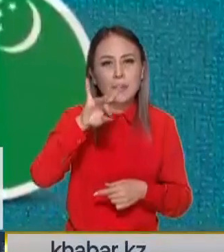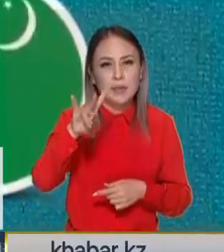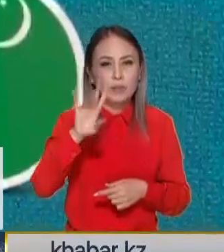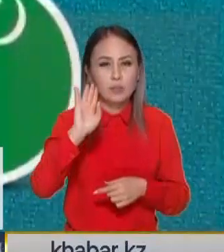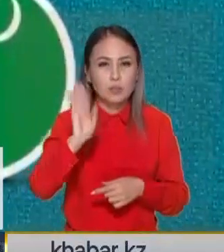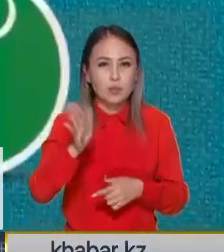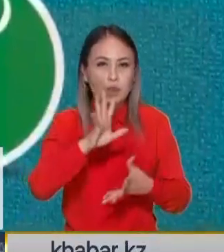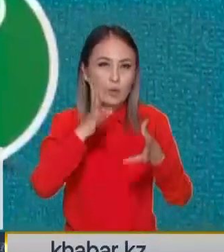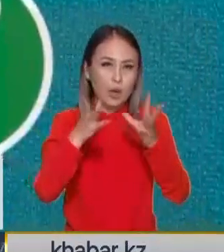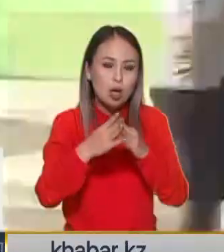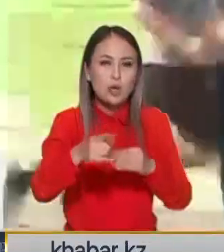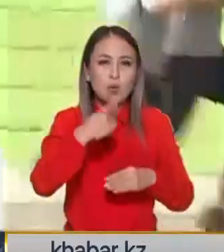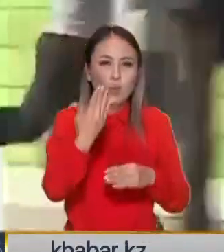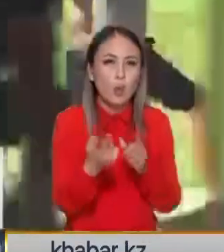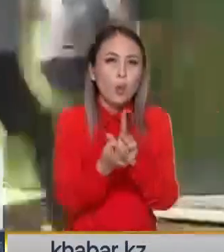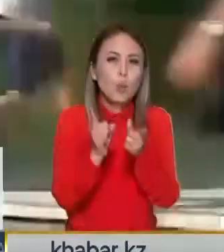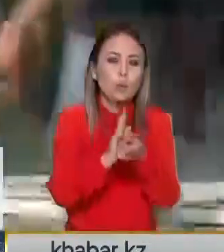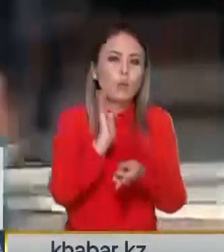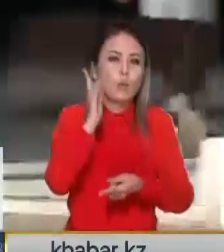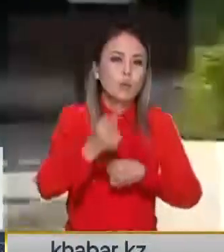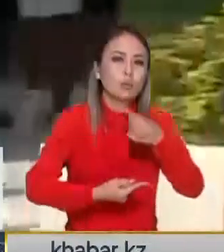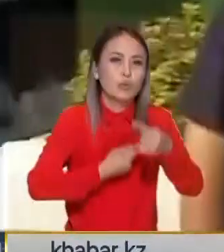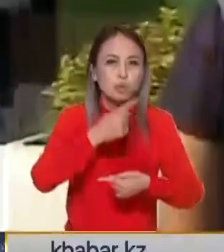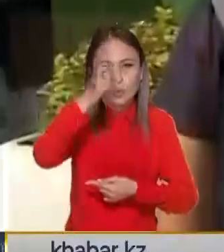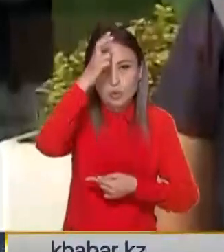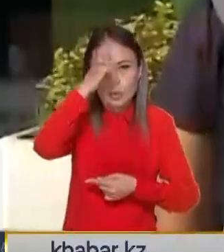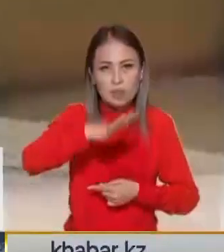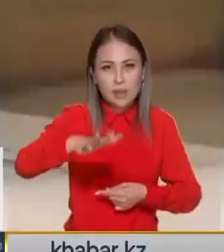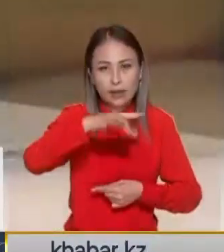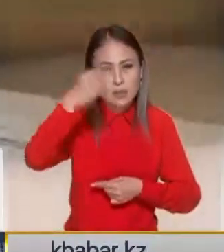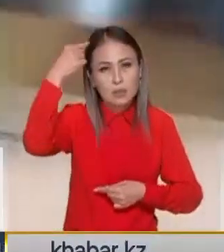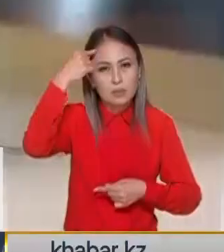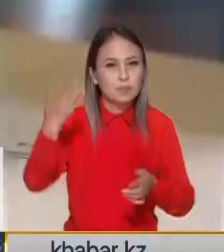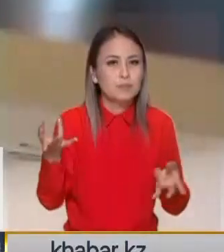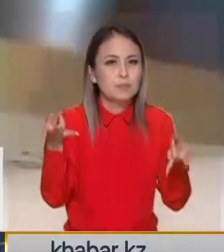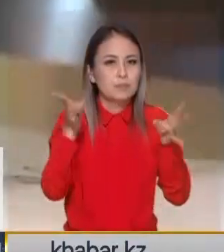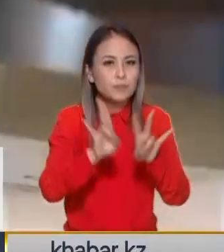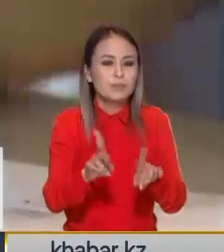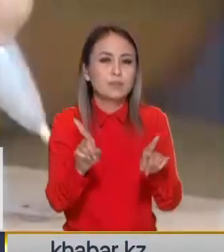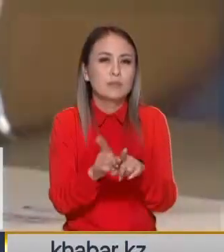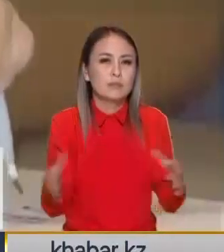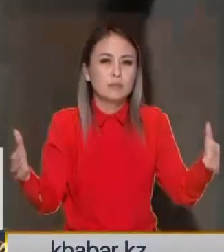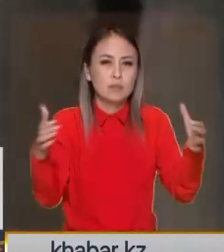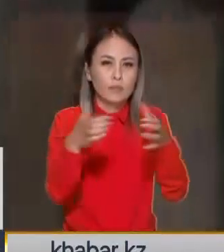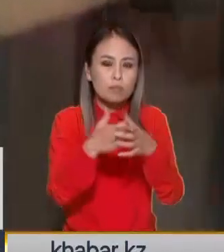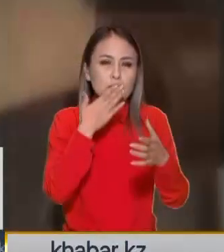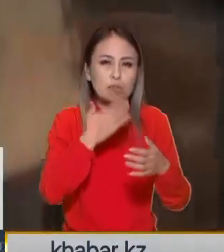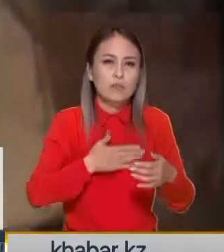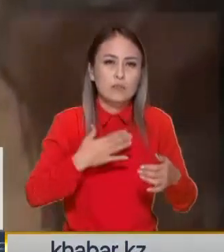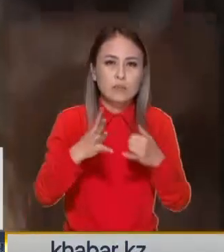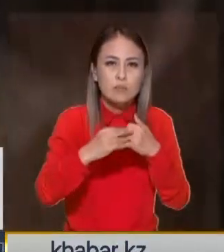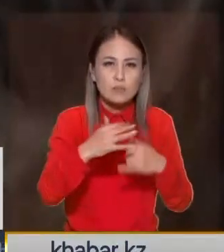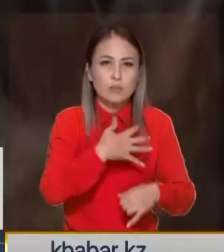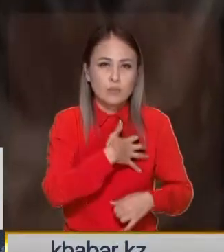терминін қолданады. Сарапшылардың айтуынша, бұл өзгеріс болашақ ұрпақтың түркілік сана сезімін, ұлттық бірегейлігін және отансүйгіштік